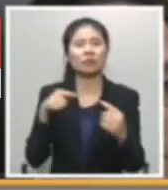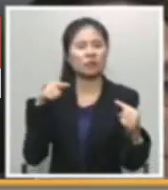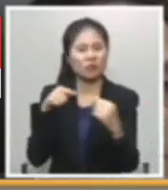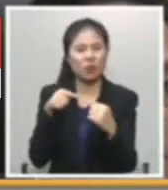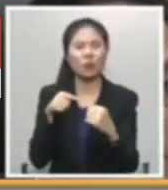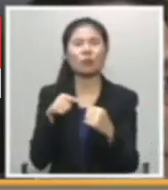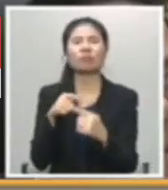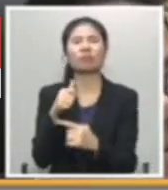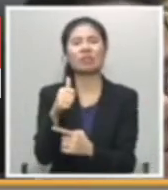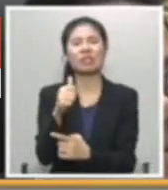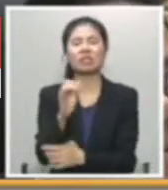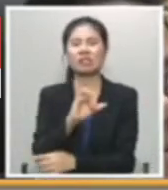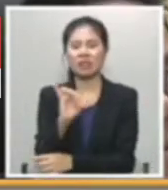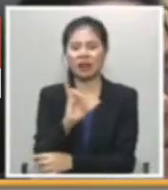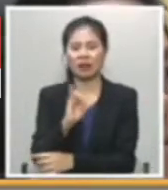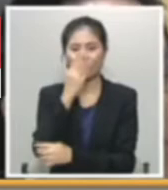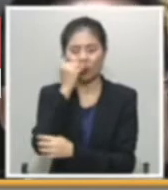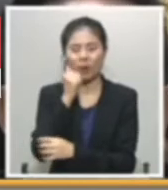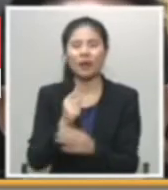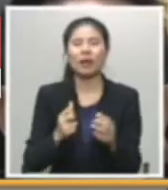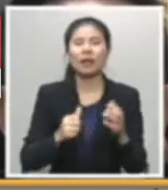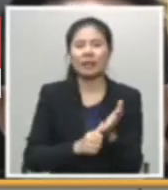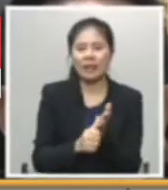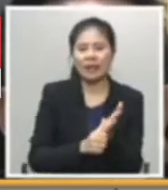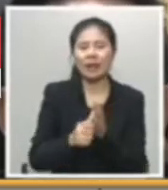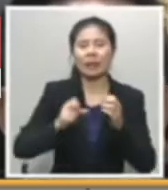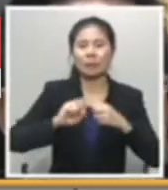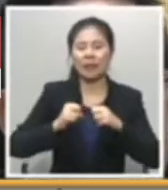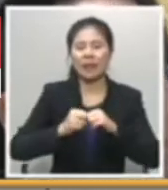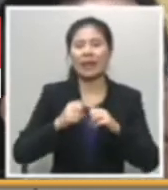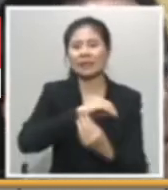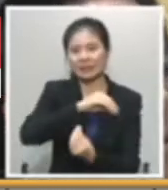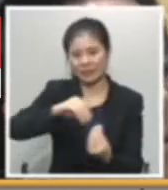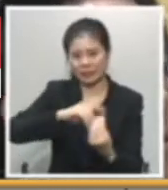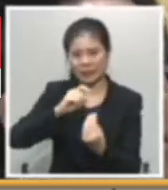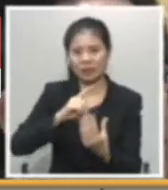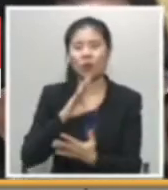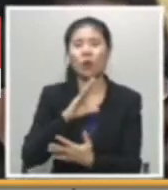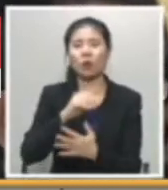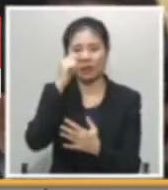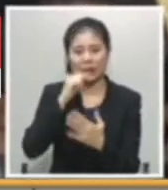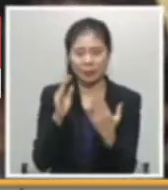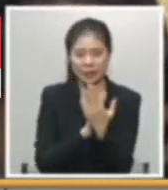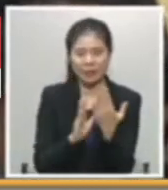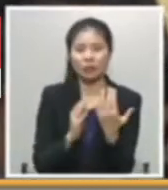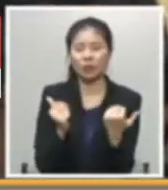และไม่สามารถที่จะนำไปใช้แก้ปัญหาเศรษฐกิจของประเทศที่อยู่ในภาวะวิกฤต